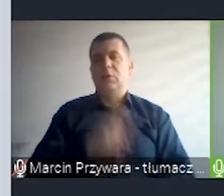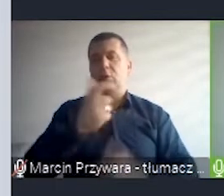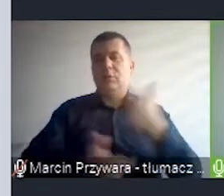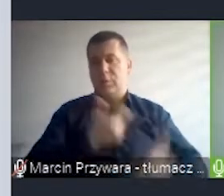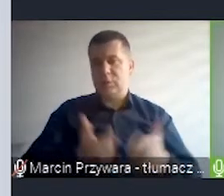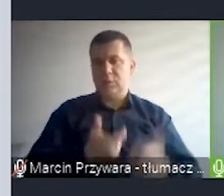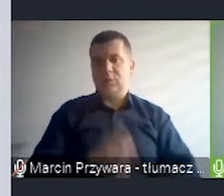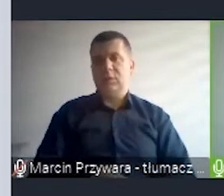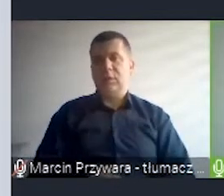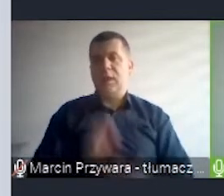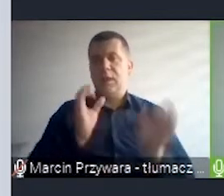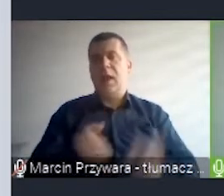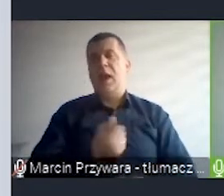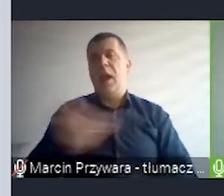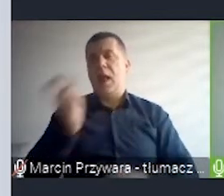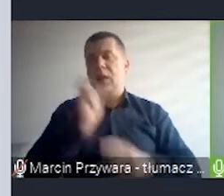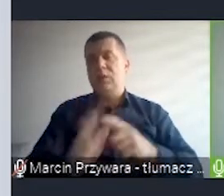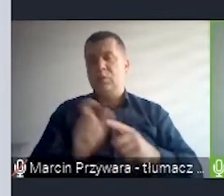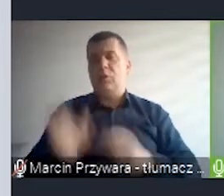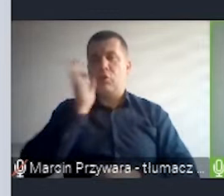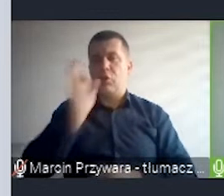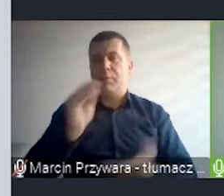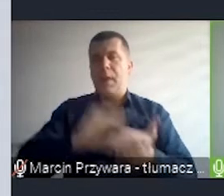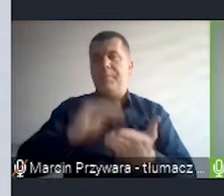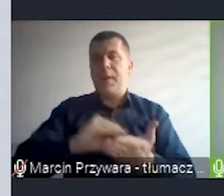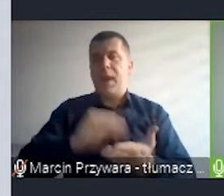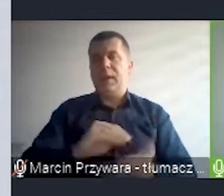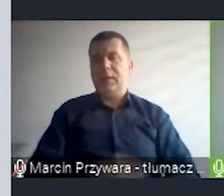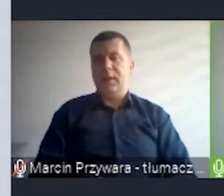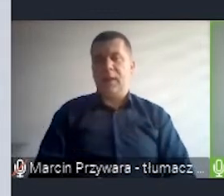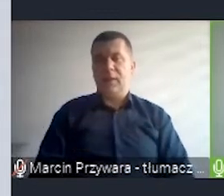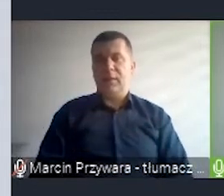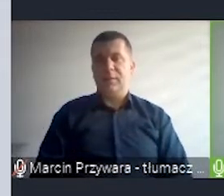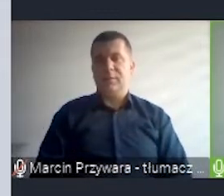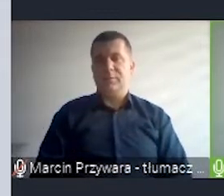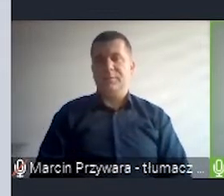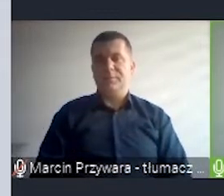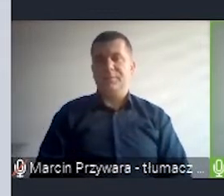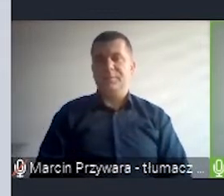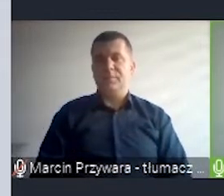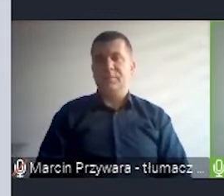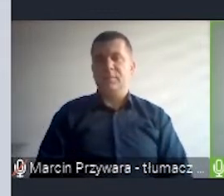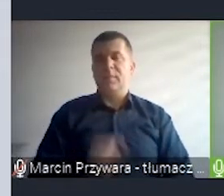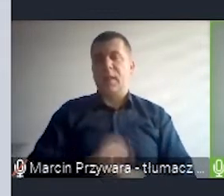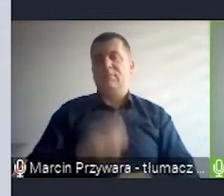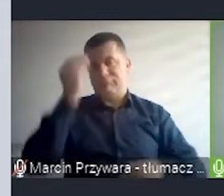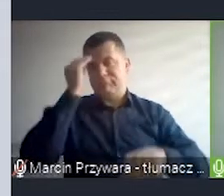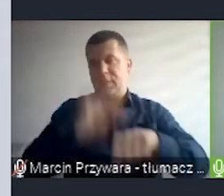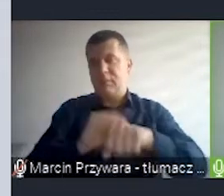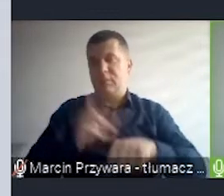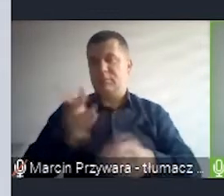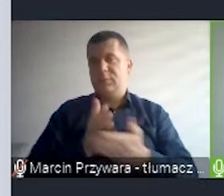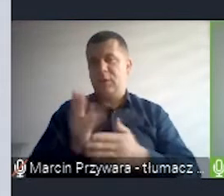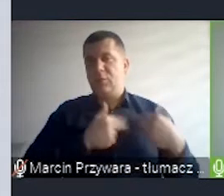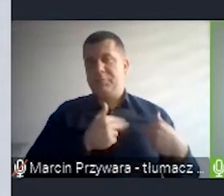sporządzili. I teraz kilka słów o takich dobrych praktykach, które są rekomendowane przez